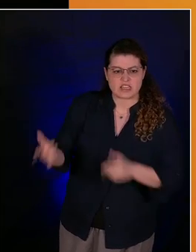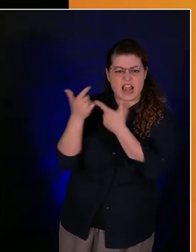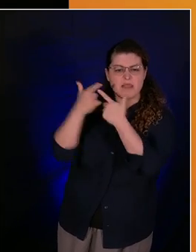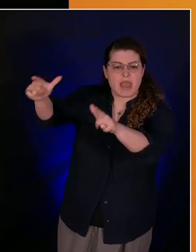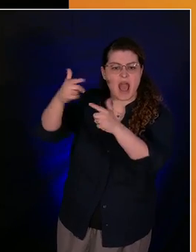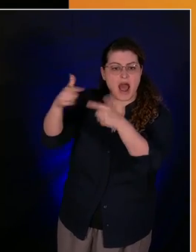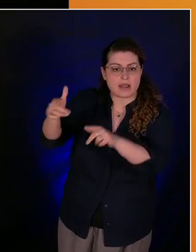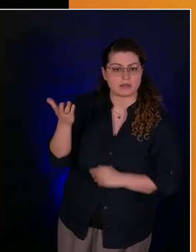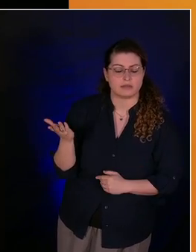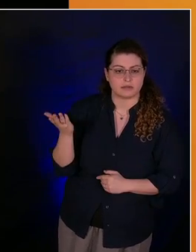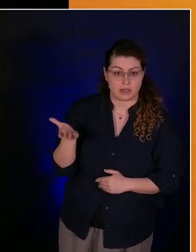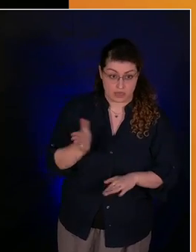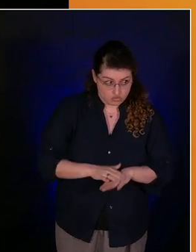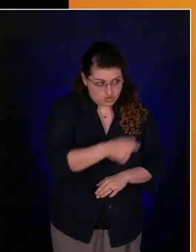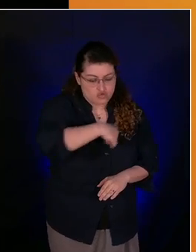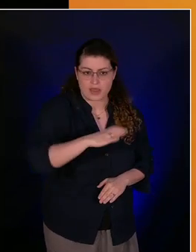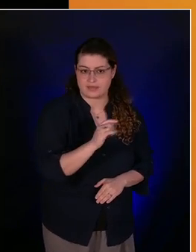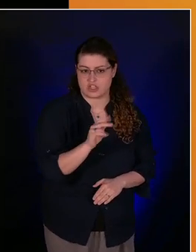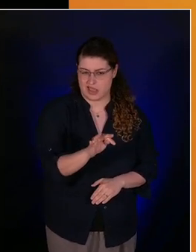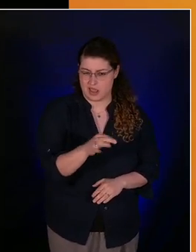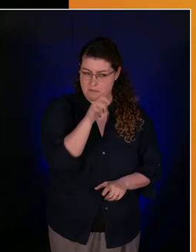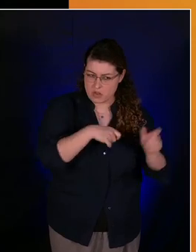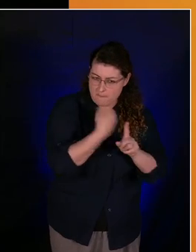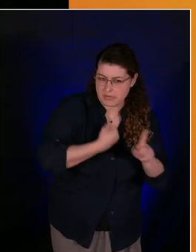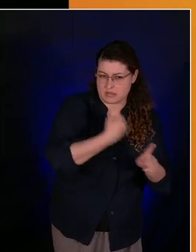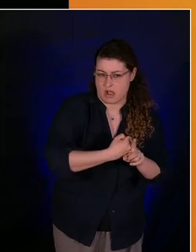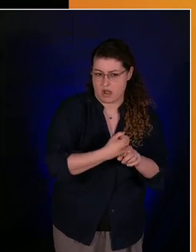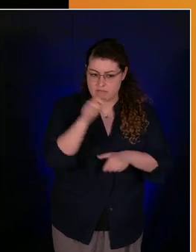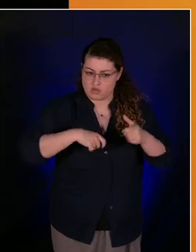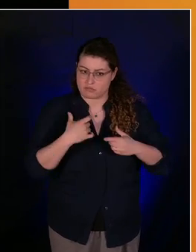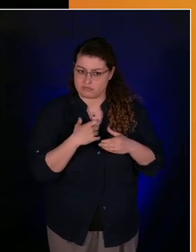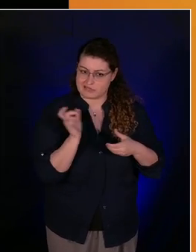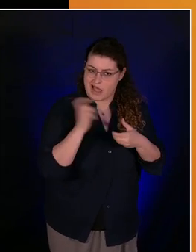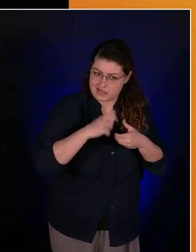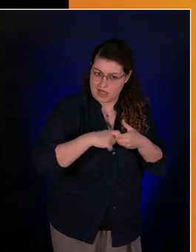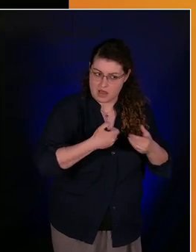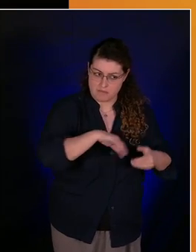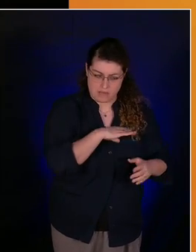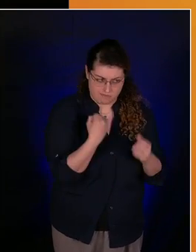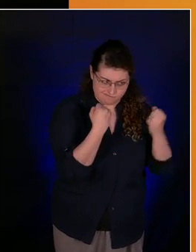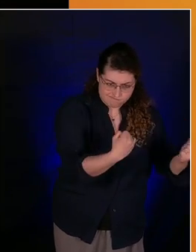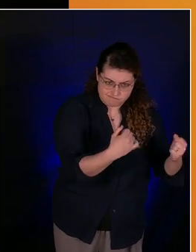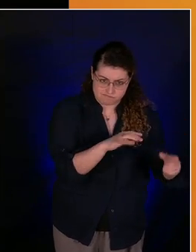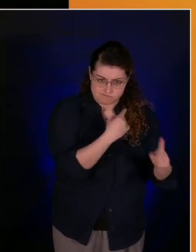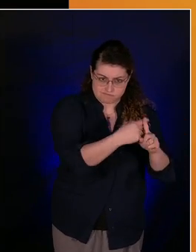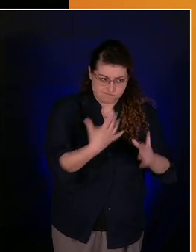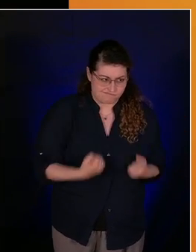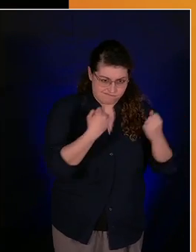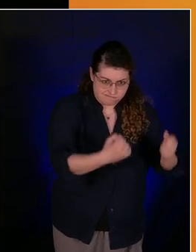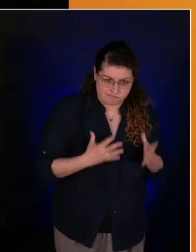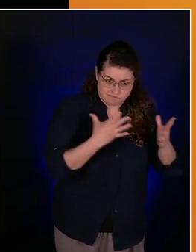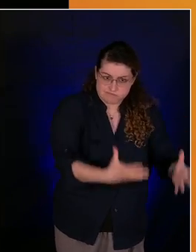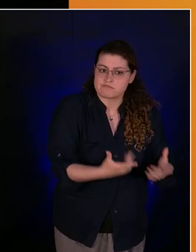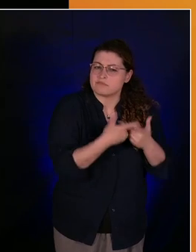la CGT c'estes militants ses adhérants par leurs convictions leur détermination leur engagement leur